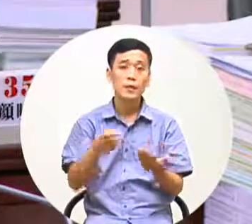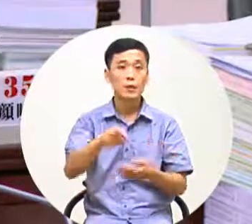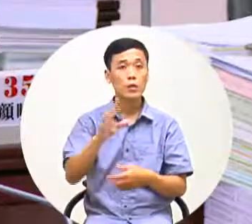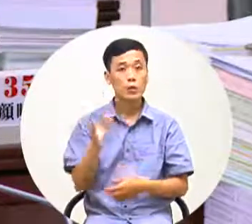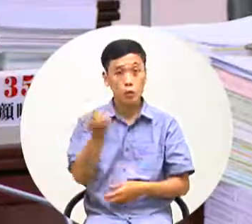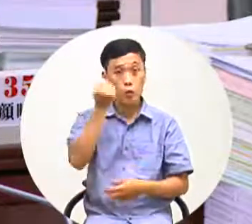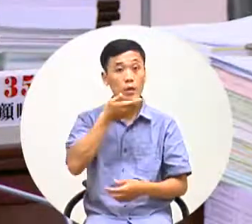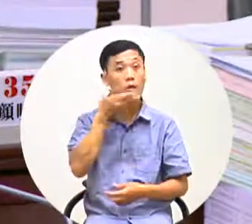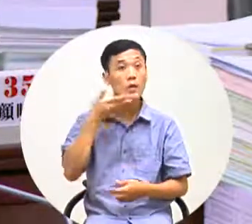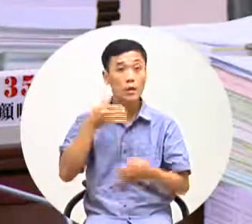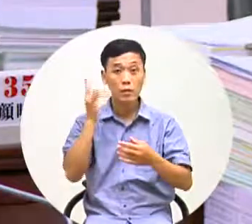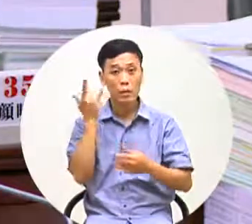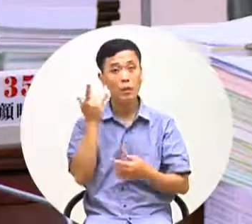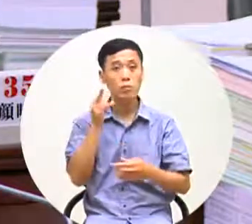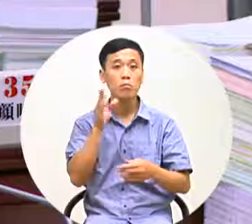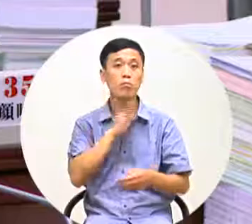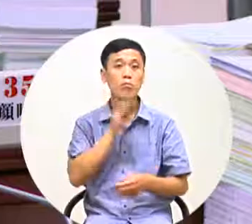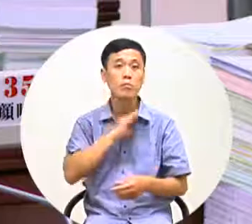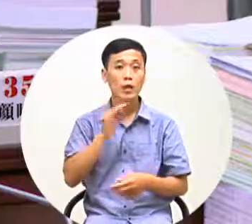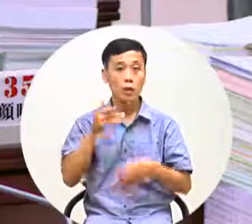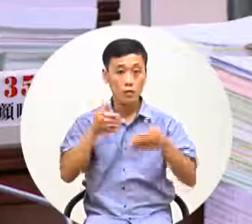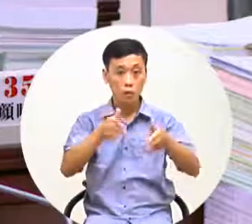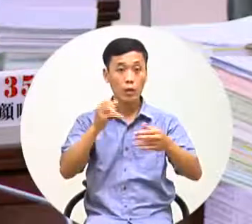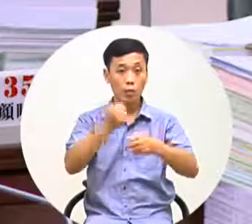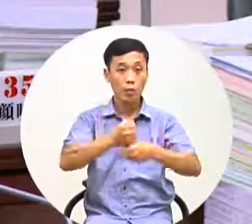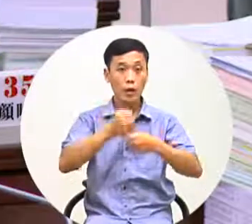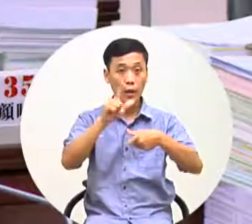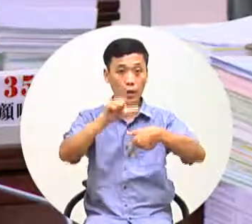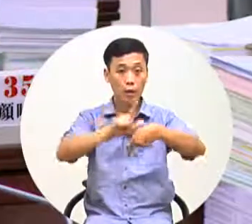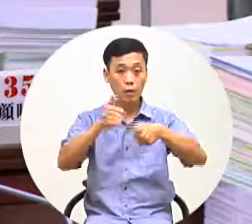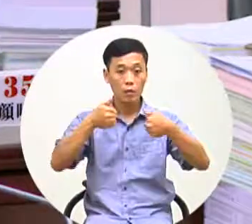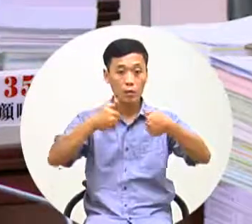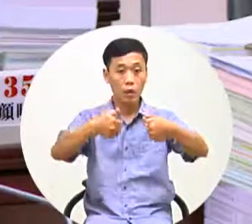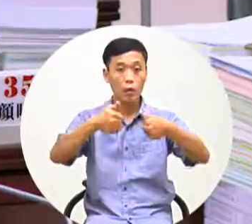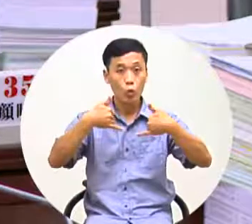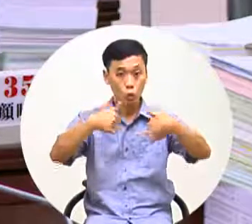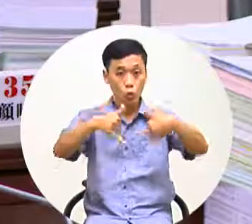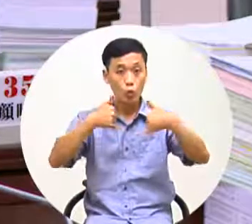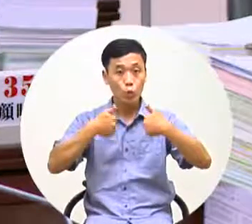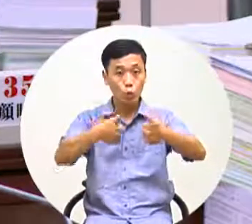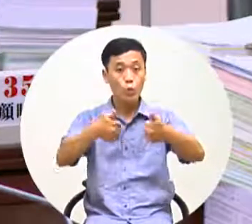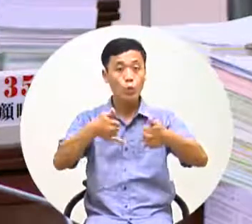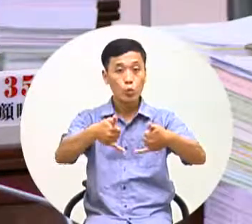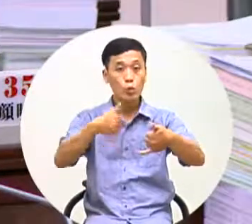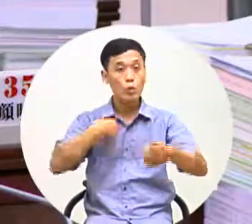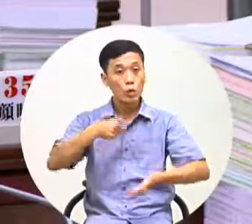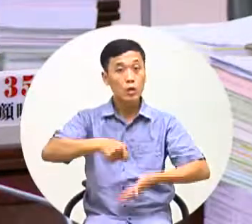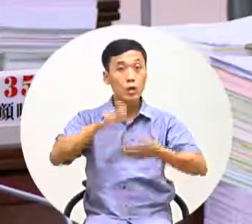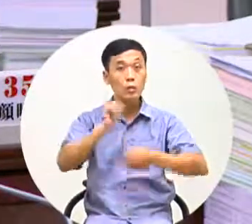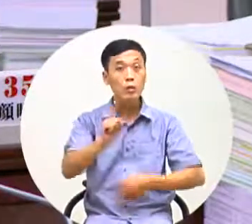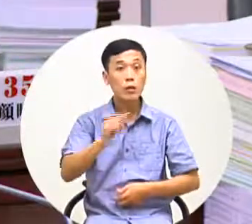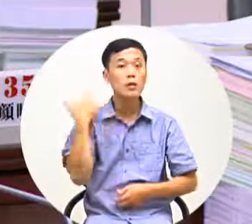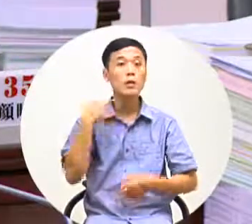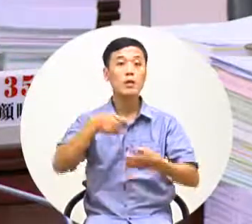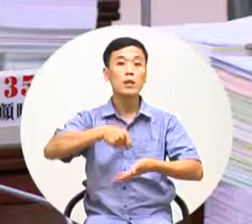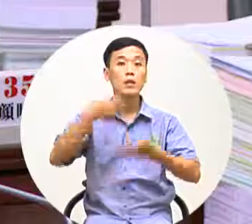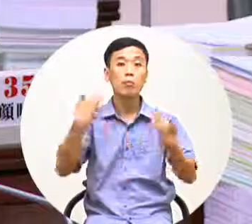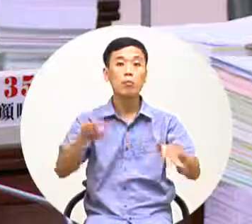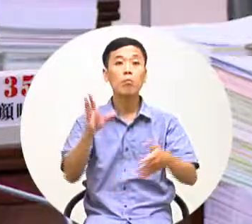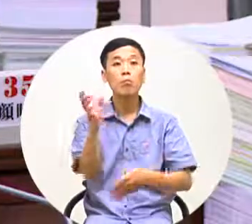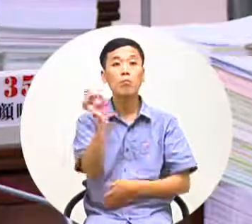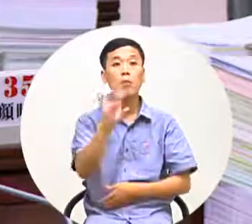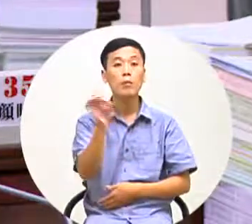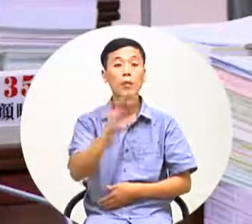我现在提出马卡道路，那为什么 我在这个时候提出来，之前没有，是因为我认为在美术馆的建